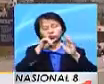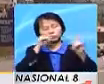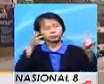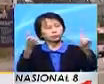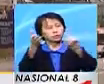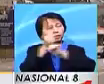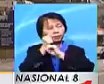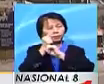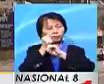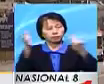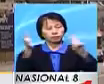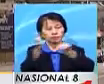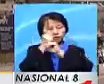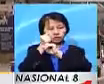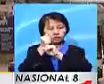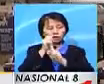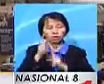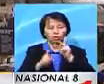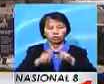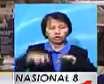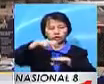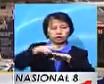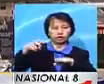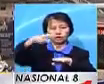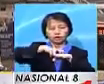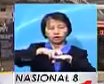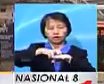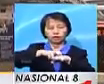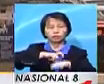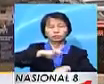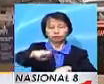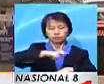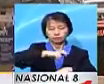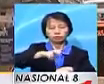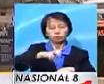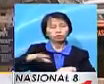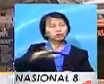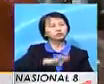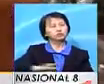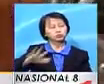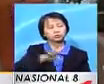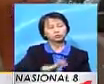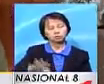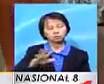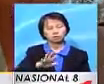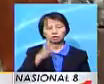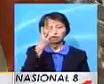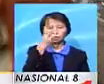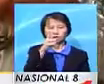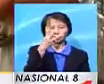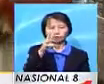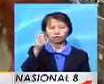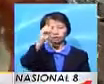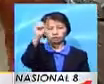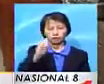pencapaian pengguna menggunakan pengangkutan awam ni sekitar dalam